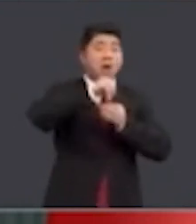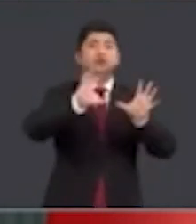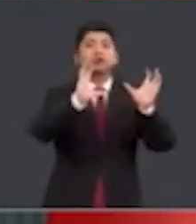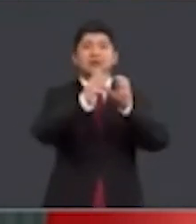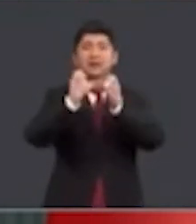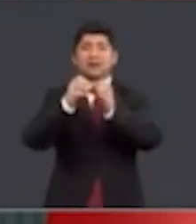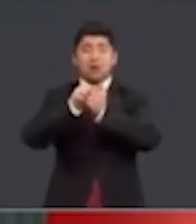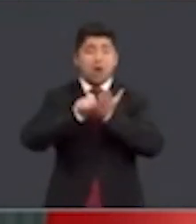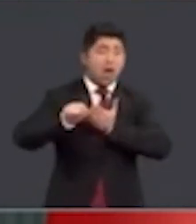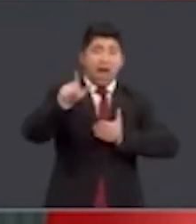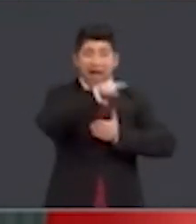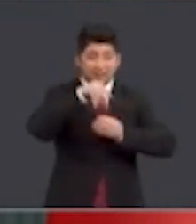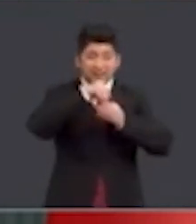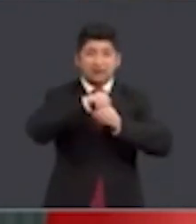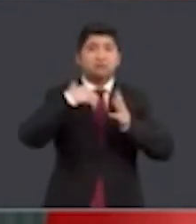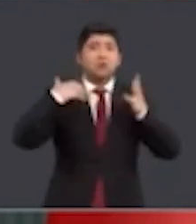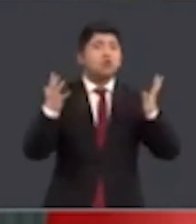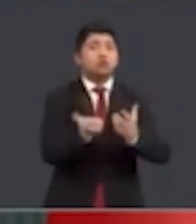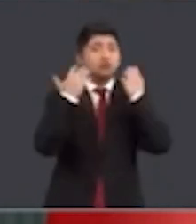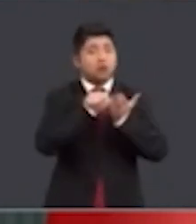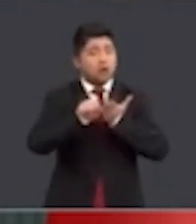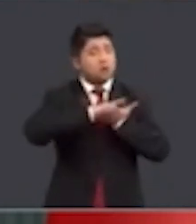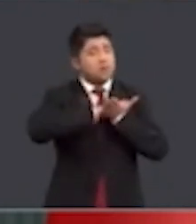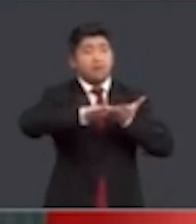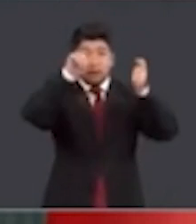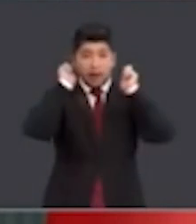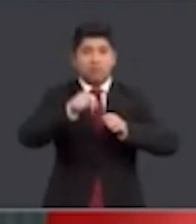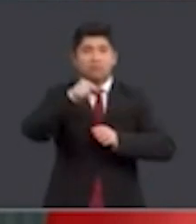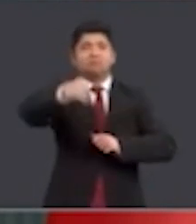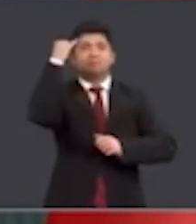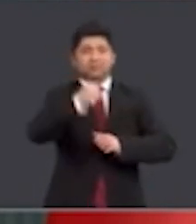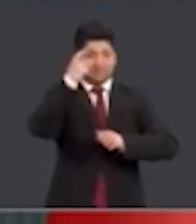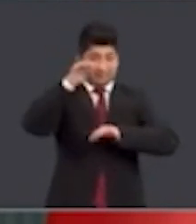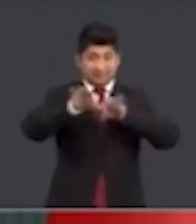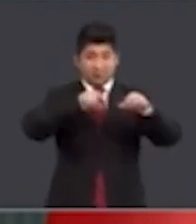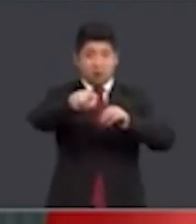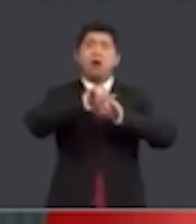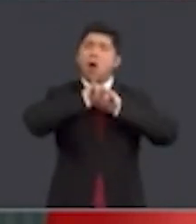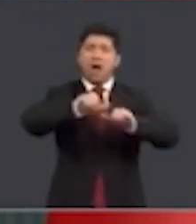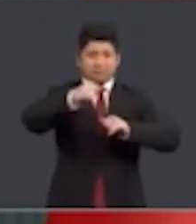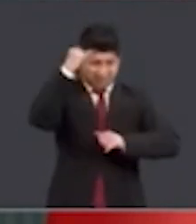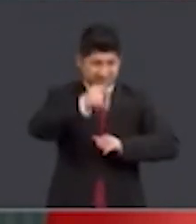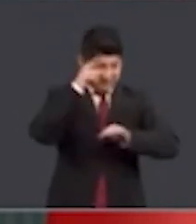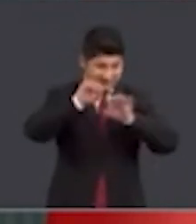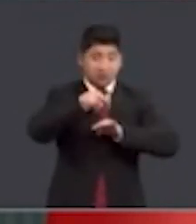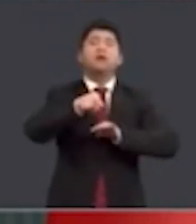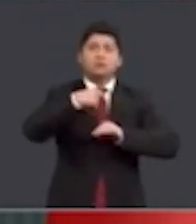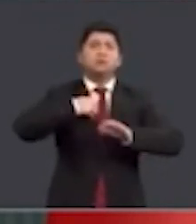çetelerin pençesinden nasıl kurtardıysak bu kirli senaryoyu da aynı şekilde